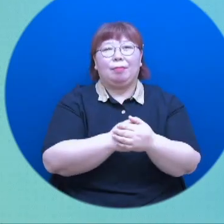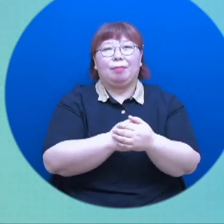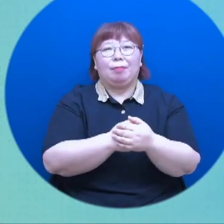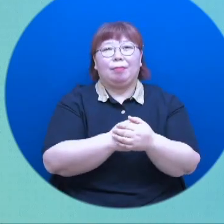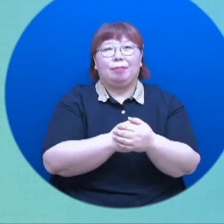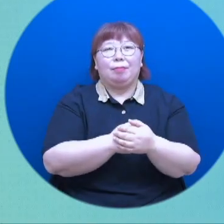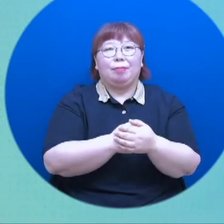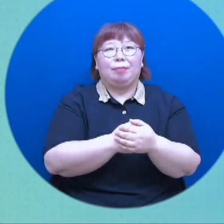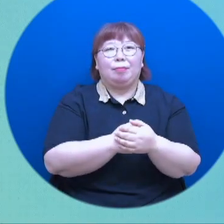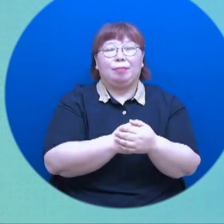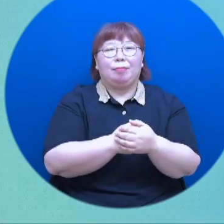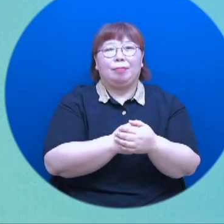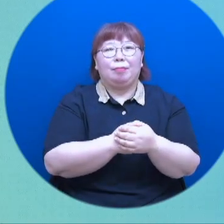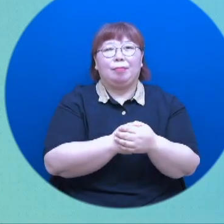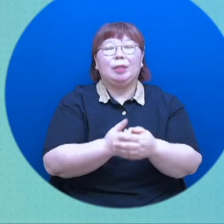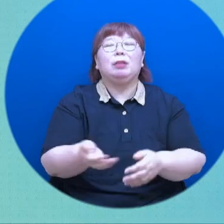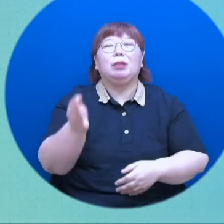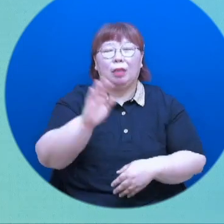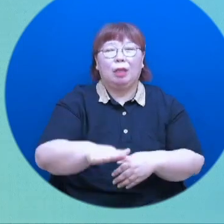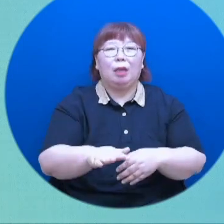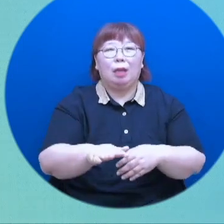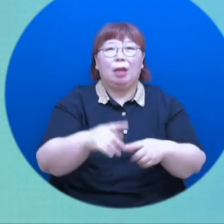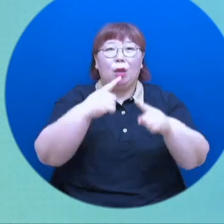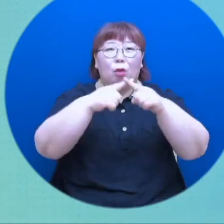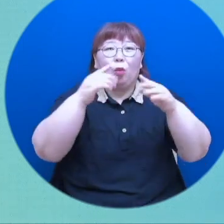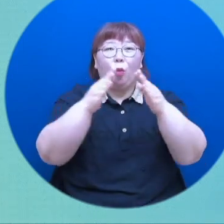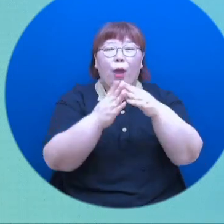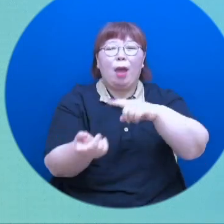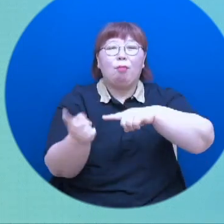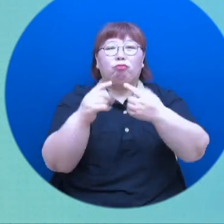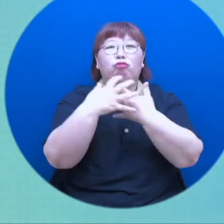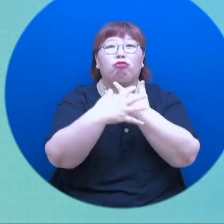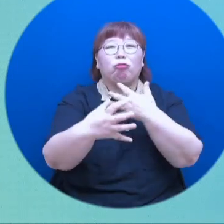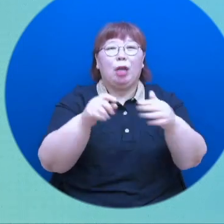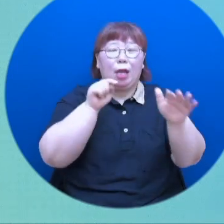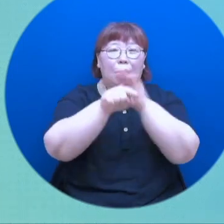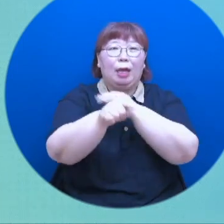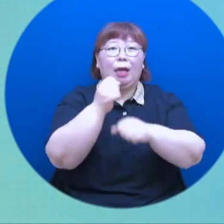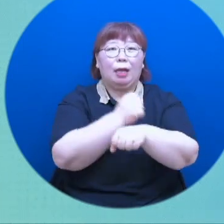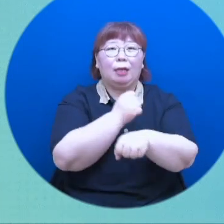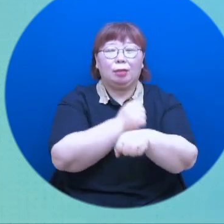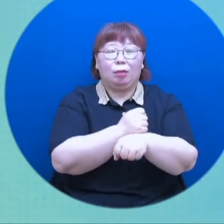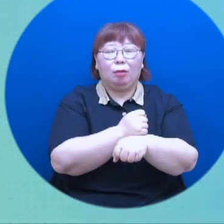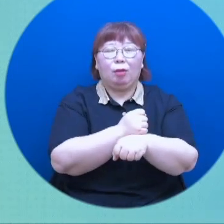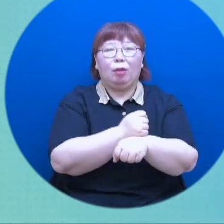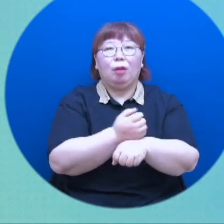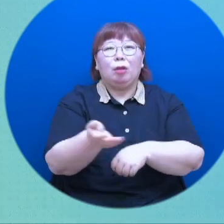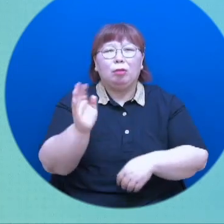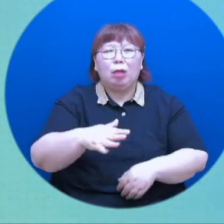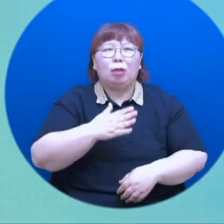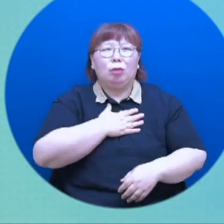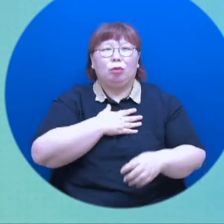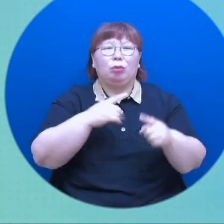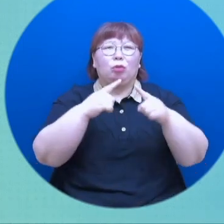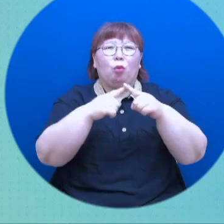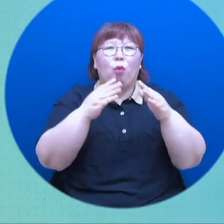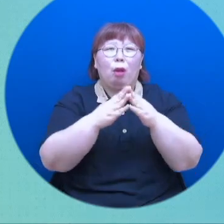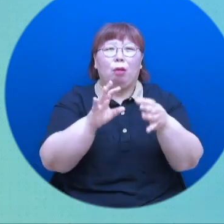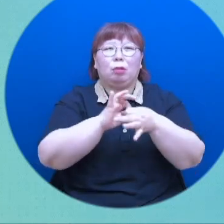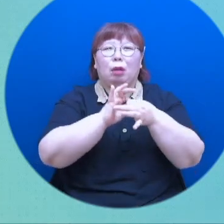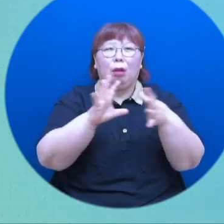그런데 가슴이 덜컥하는 거예요. 자기는 교회와 관계없이 살았거든요. 불자